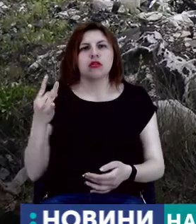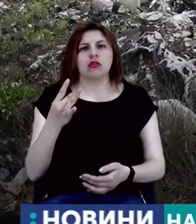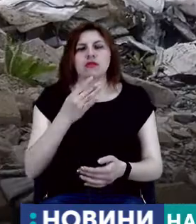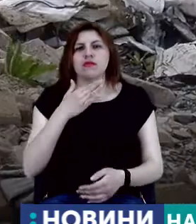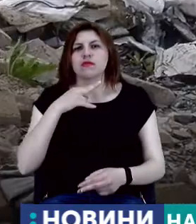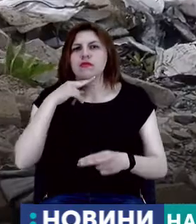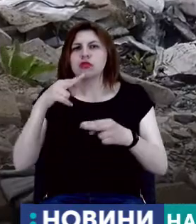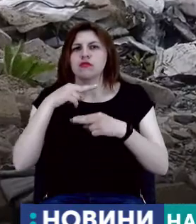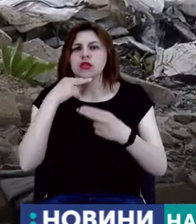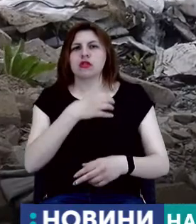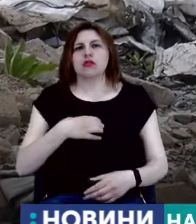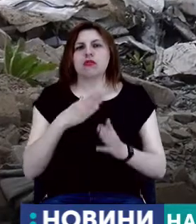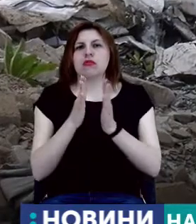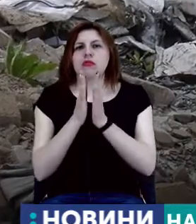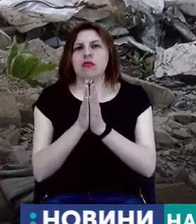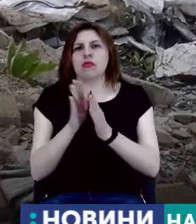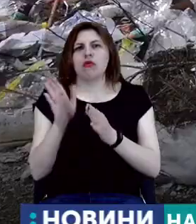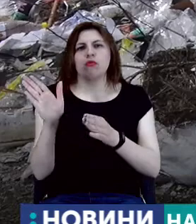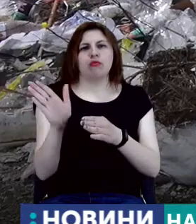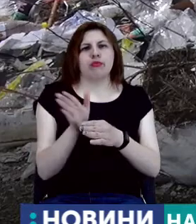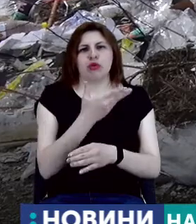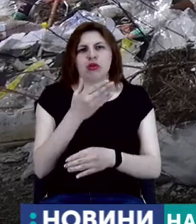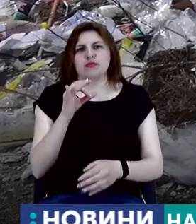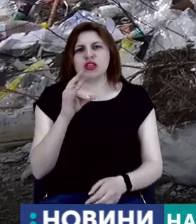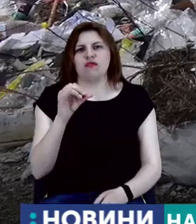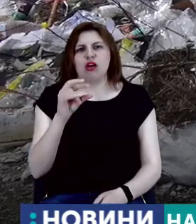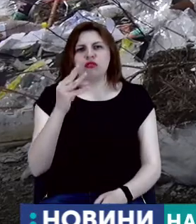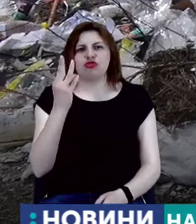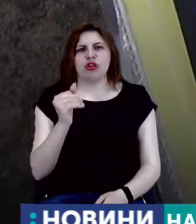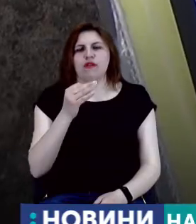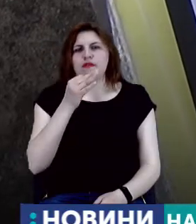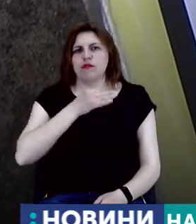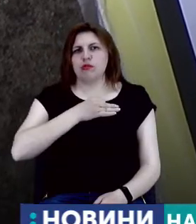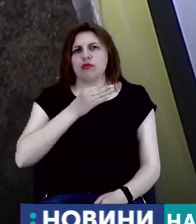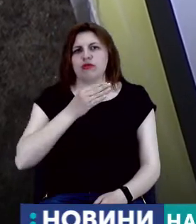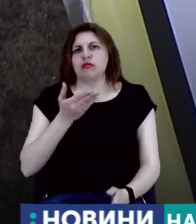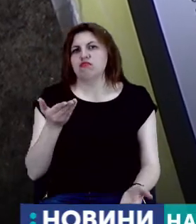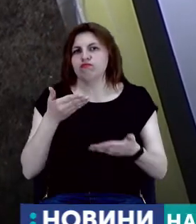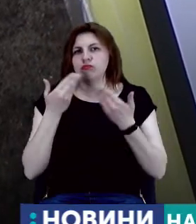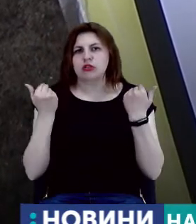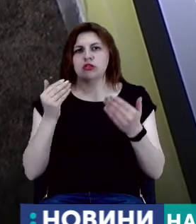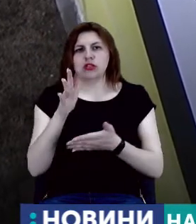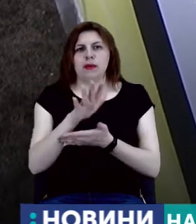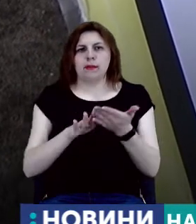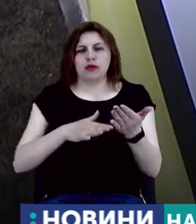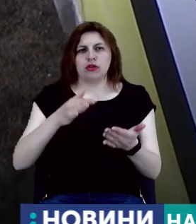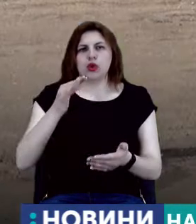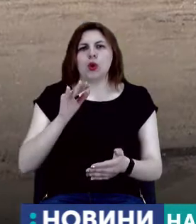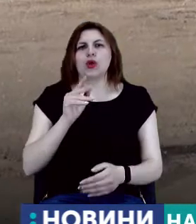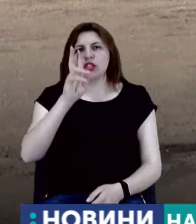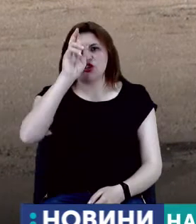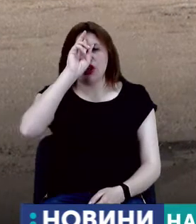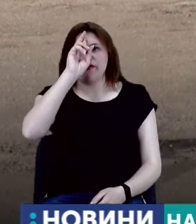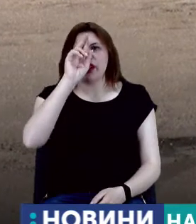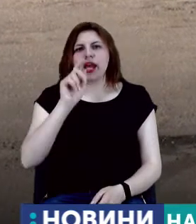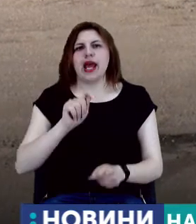з проханням прибрати несанкціоновані сміттєзвалища. Відповіді не отримали. Тож написали заяву до Державної екологічної інспекції. Ті з